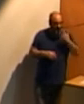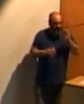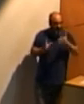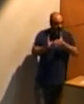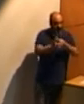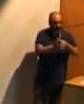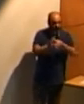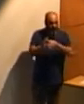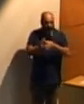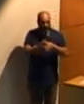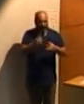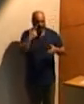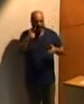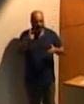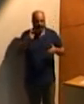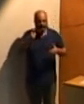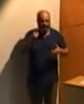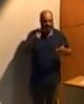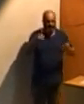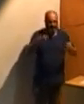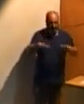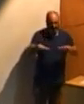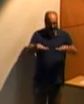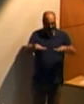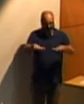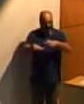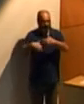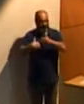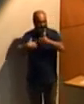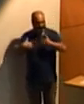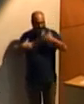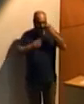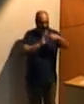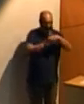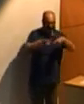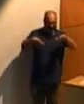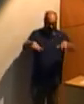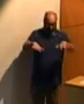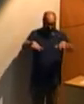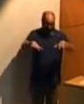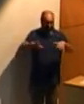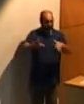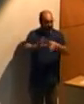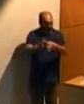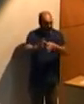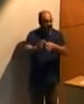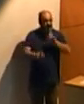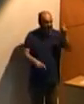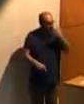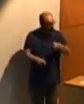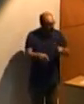construisez entre les scientifiques et les tic est-ce que ce lien il existe aussi aux états